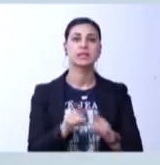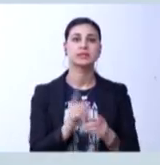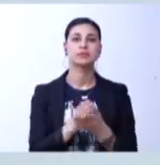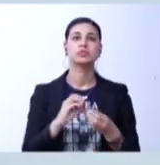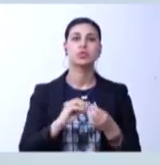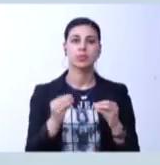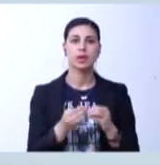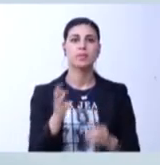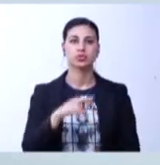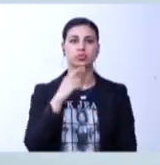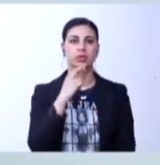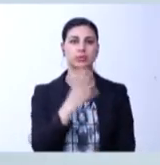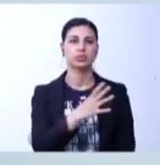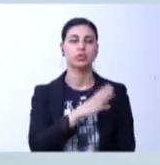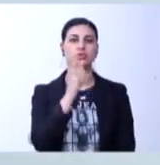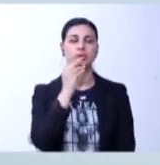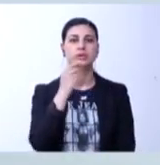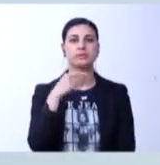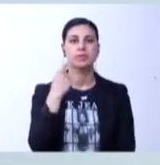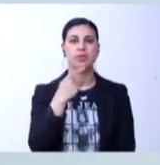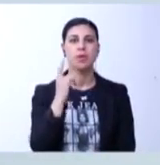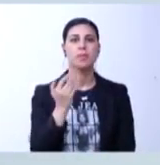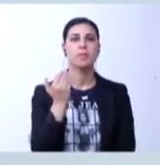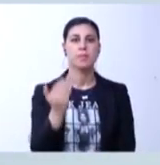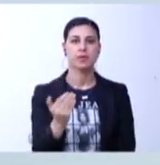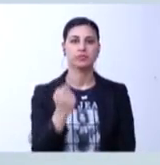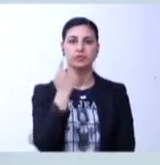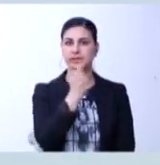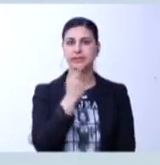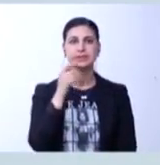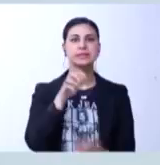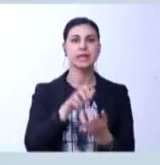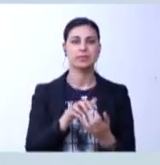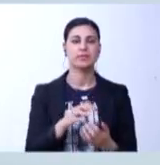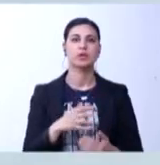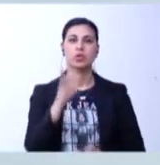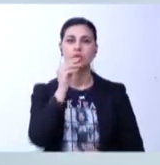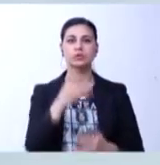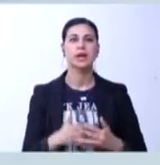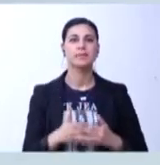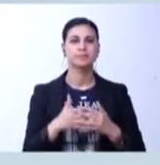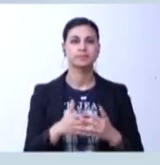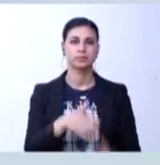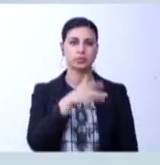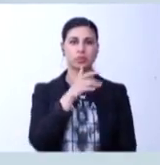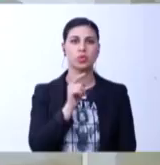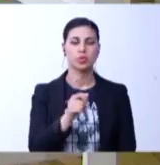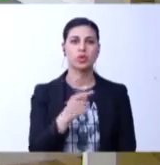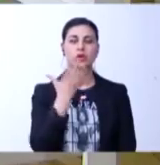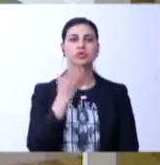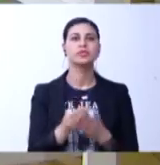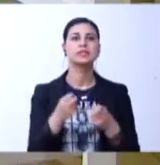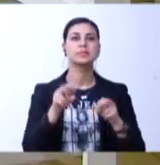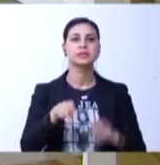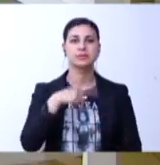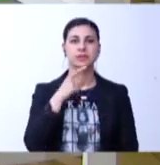მაშინ ყურადღებით უნდა იყვნენ, როდესაც ლაპარაკია ბავშვის თანკბილვაზე. მუცლად ყოფნის პერიოდი, ჩვენ საგანგებოდ